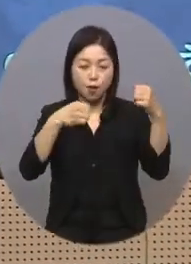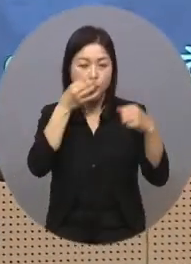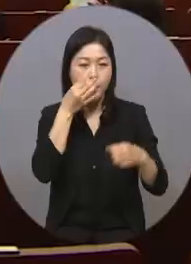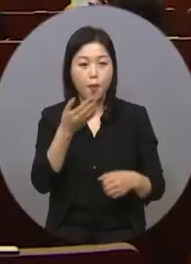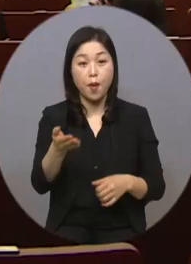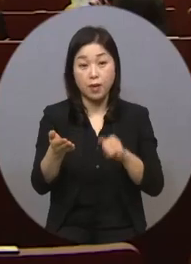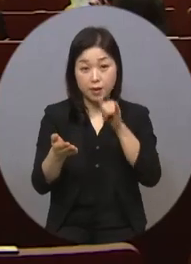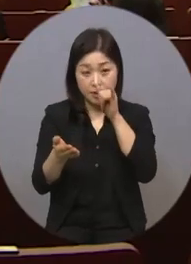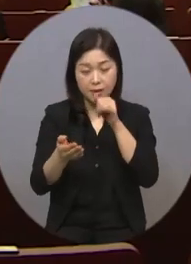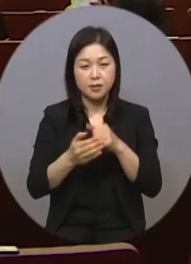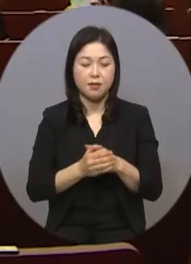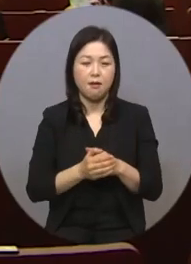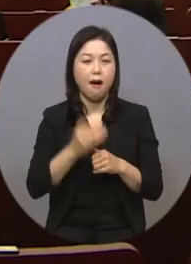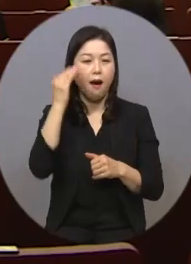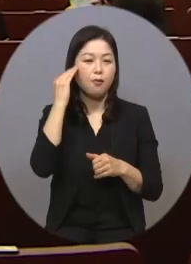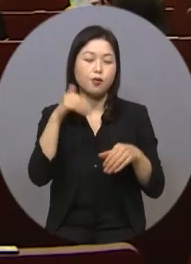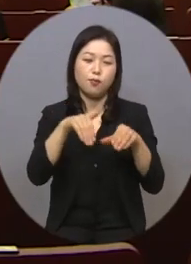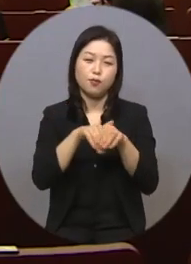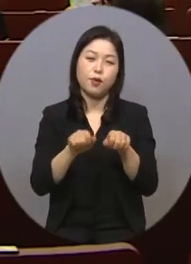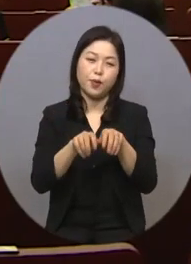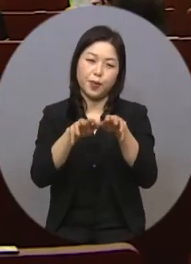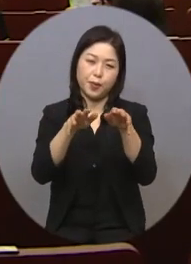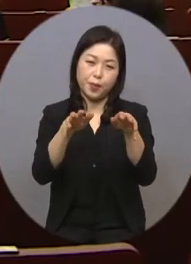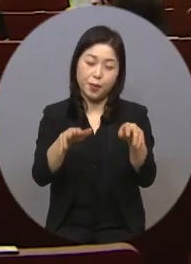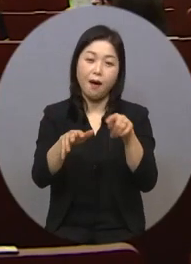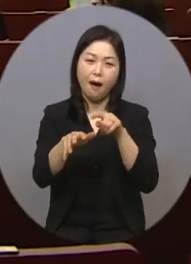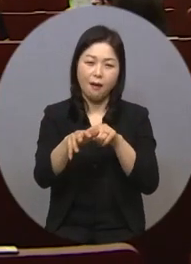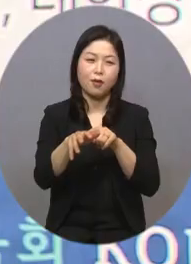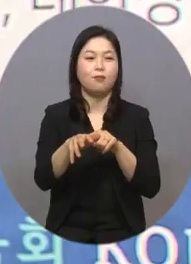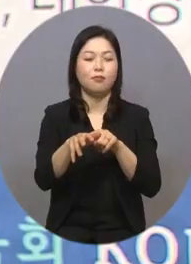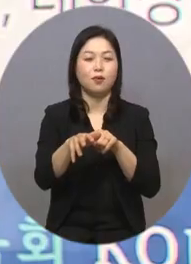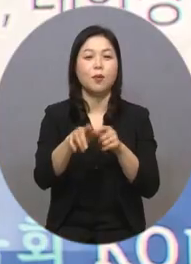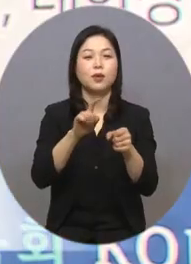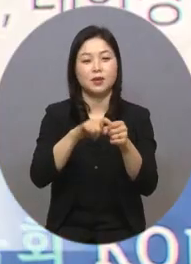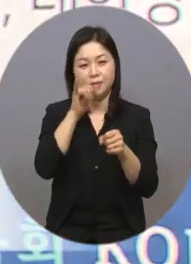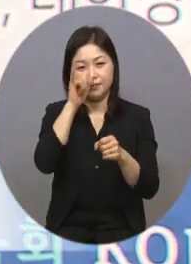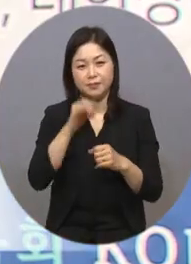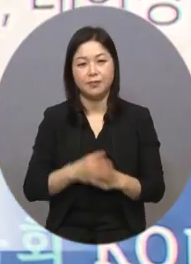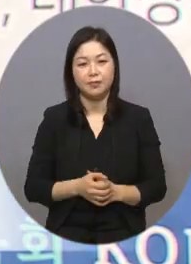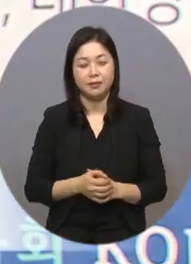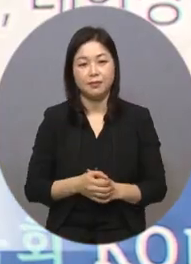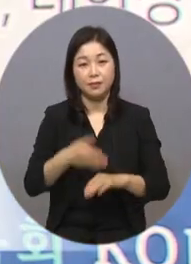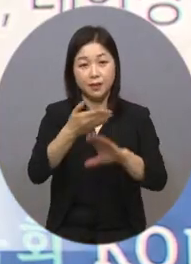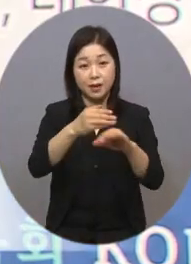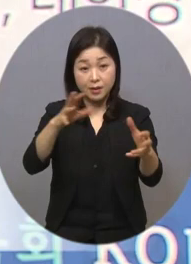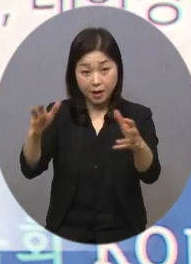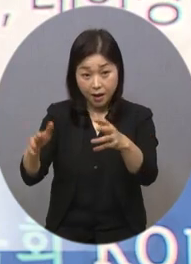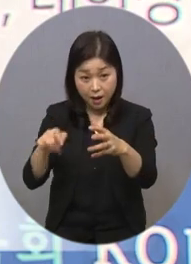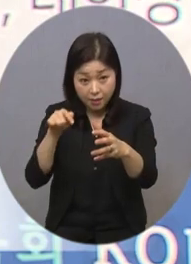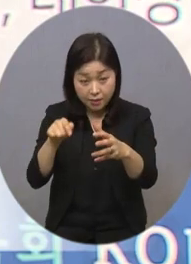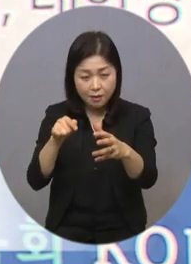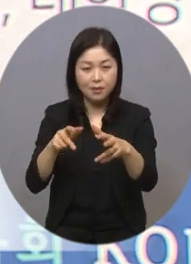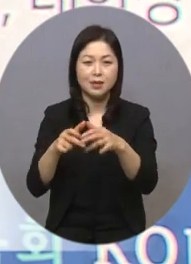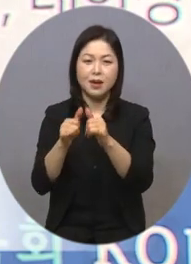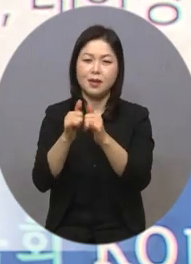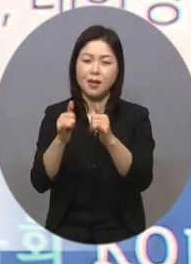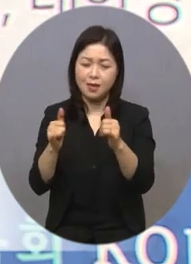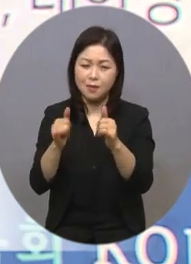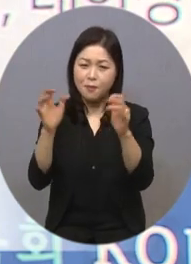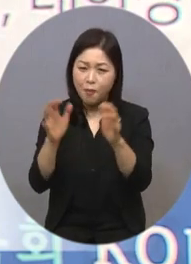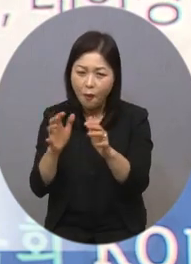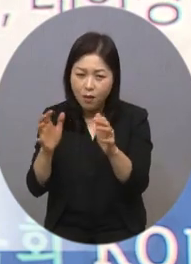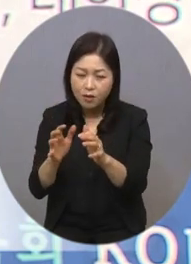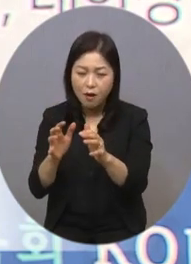선보이며 한류 문화의 확산에도 이바지할 계획입니다. 국외에서 이렇게 장애인들만의 체육대회가 처음으로